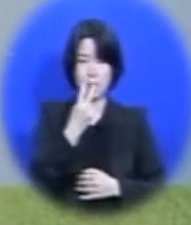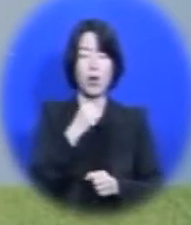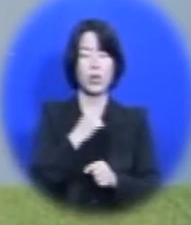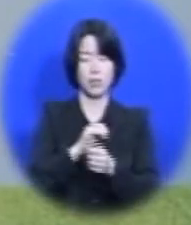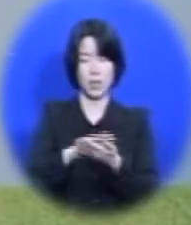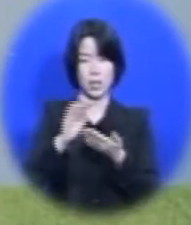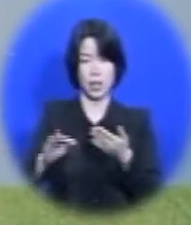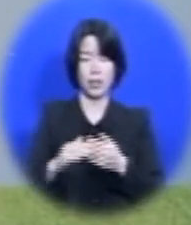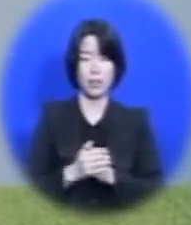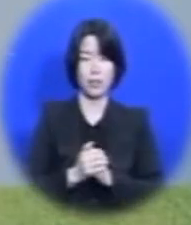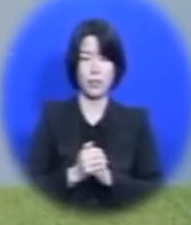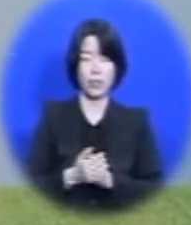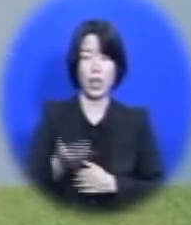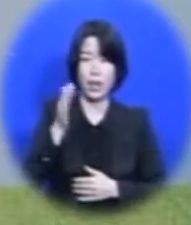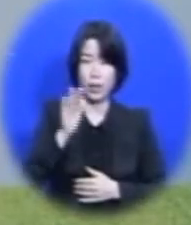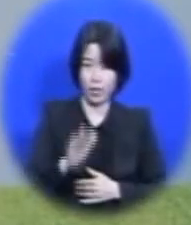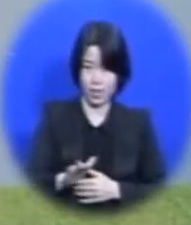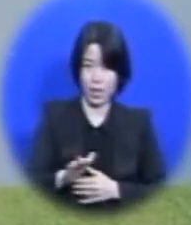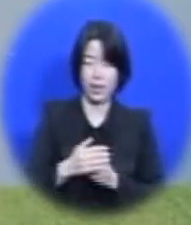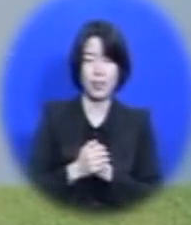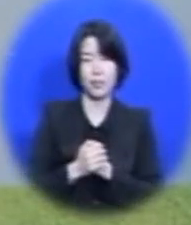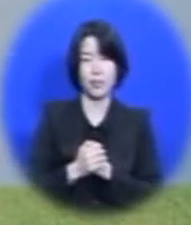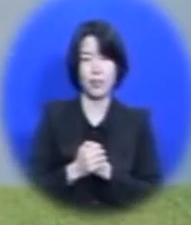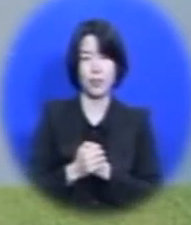거죠. 그런데